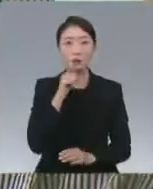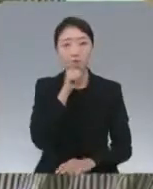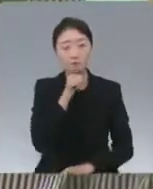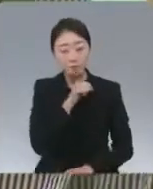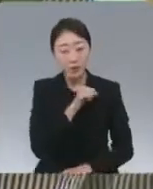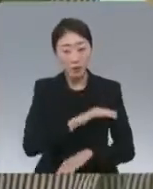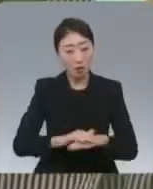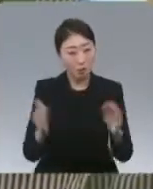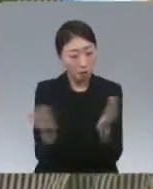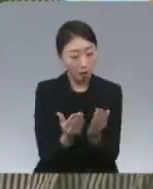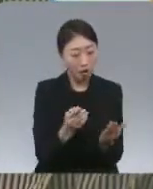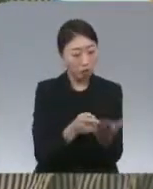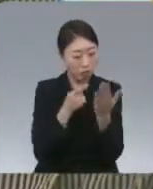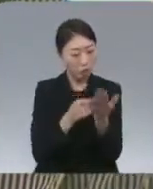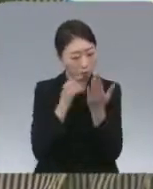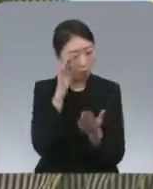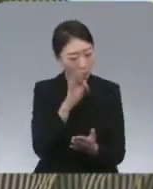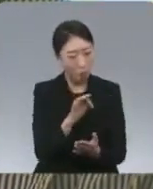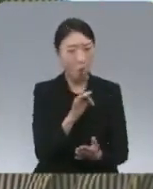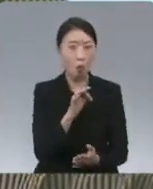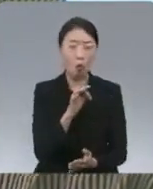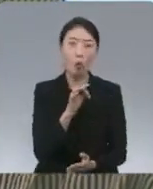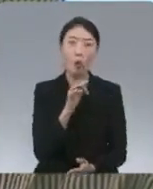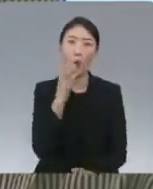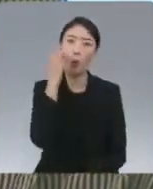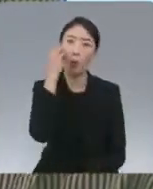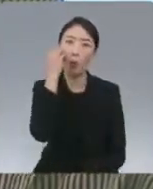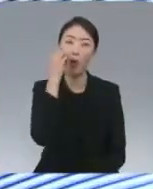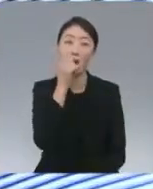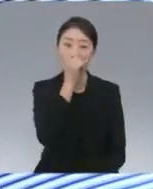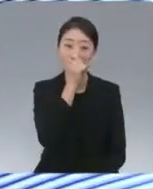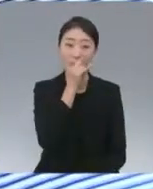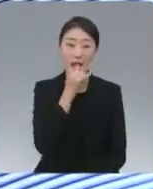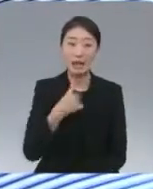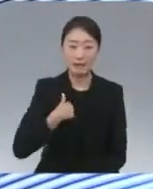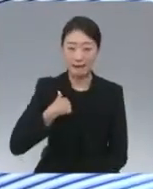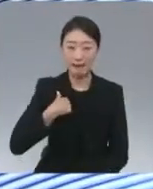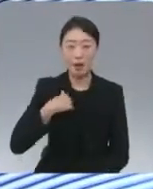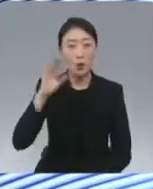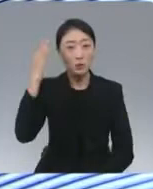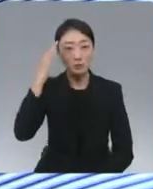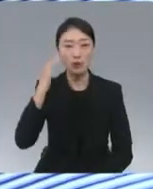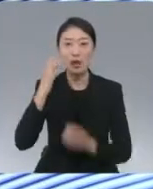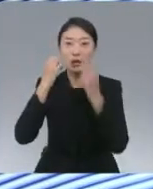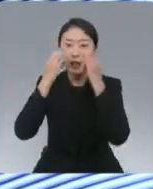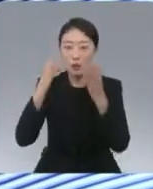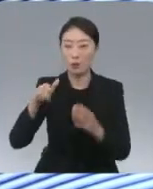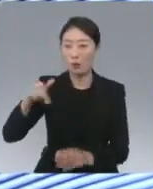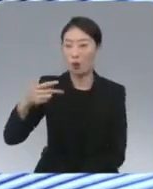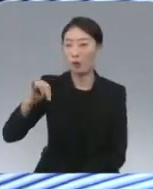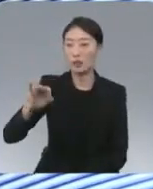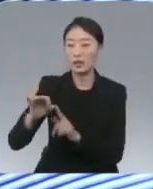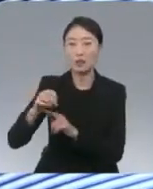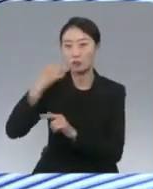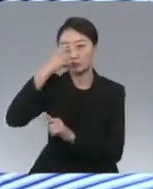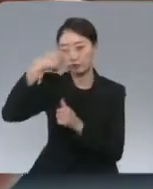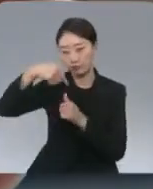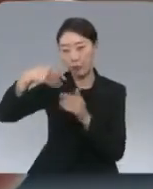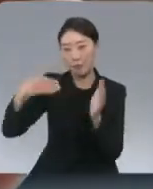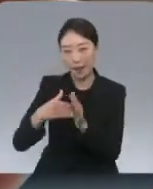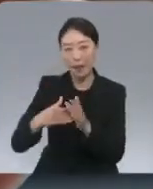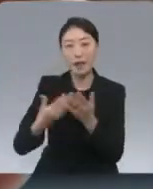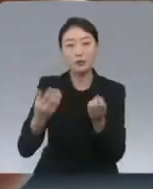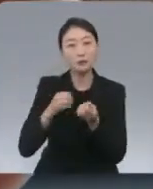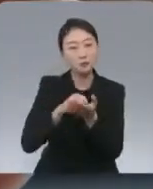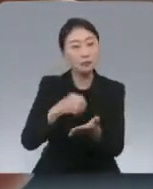khuynh hướng và sở thích của mỗi người vậy nhưng một câu hỏi được đặt ra là việc thu thập và sử dụng những thông tin này đã được sự đồng ý của người dùng hay